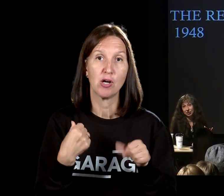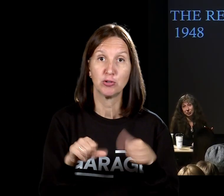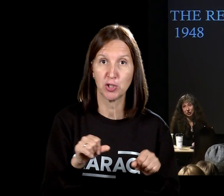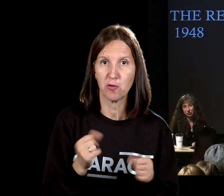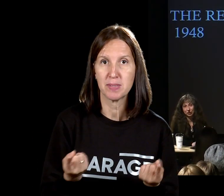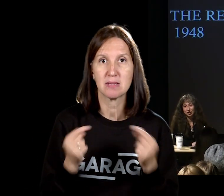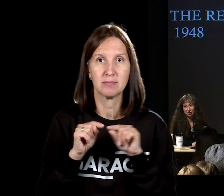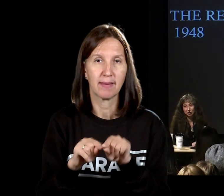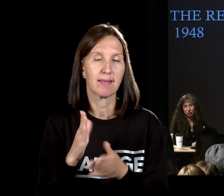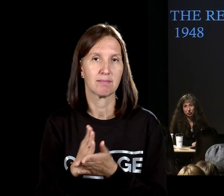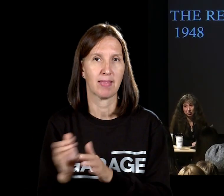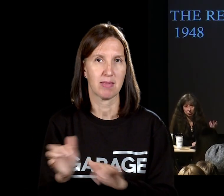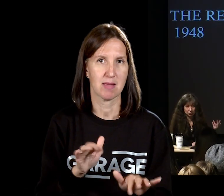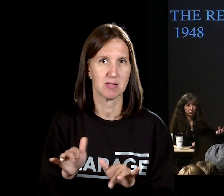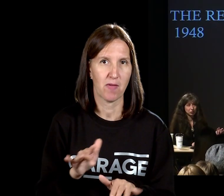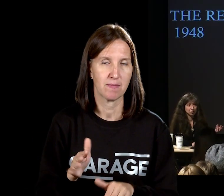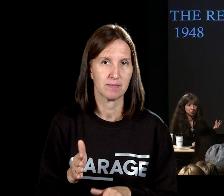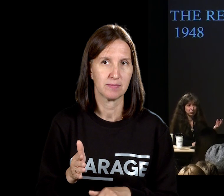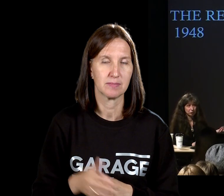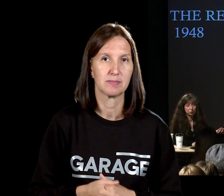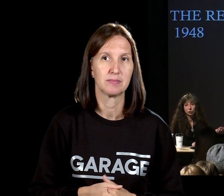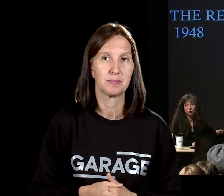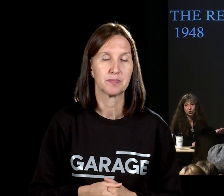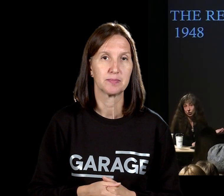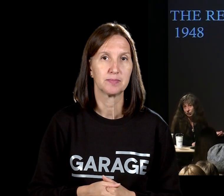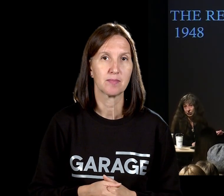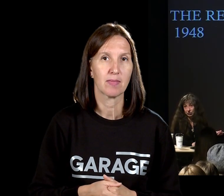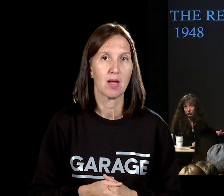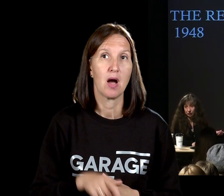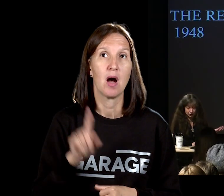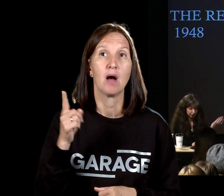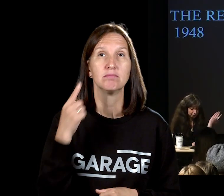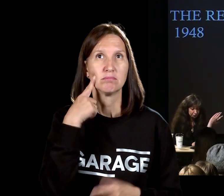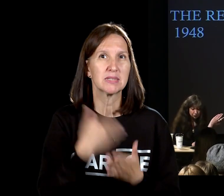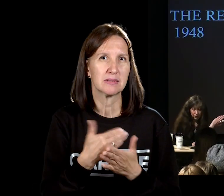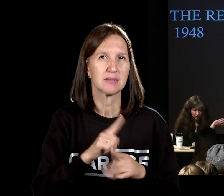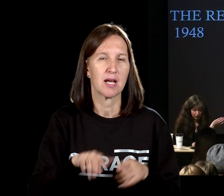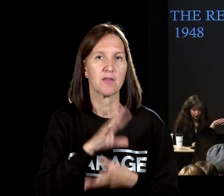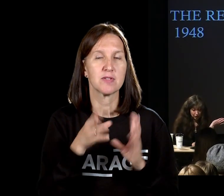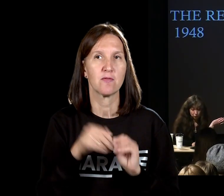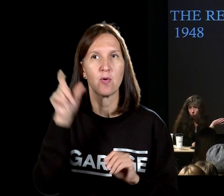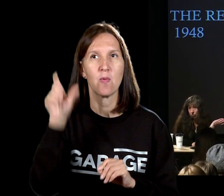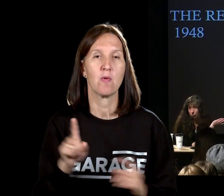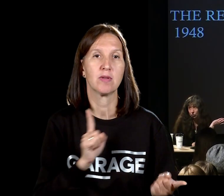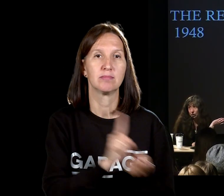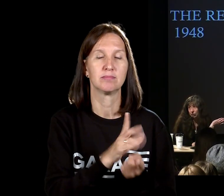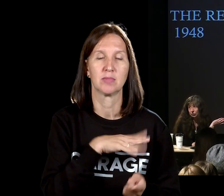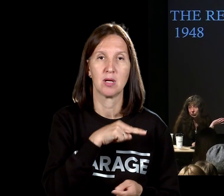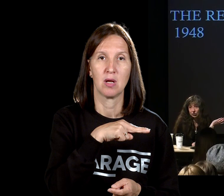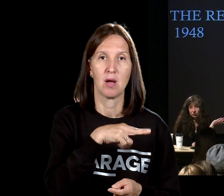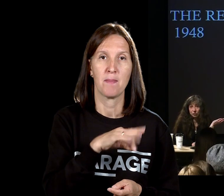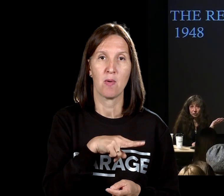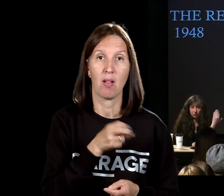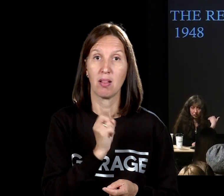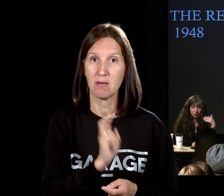да. Потому что, скорее всего, судя по всему, встречался с Поллоком. Он, скорее